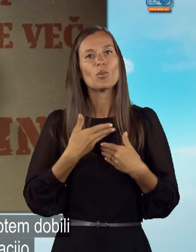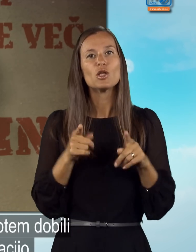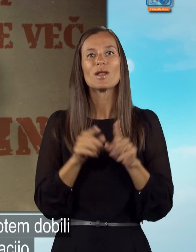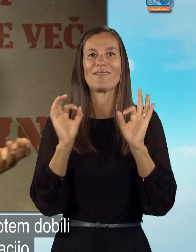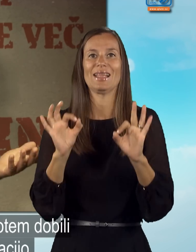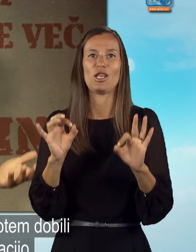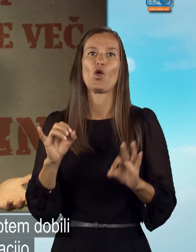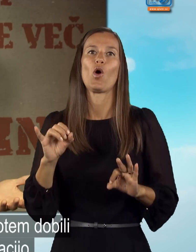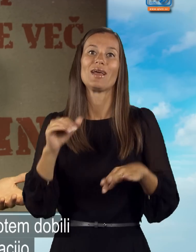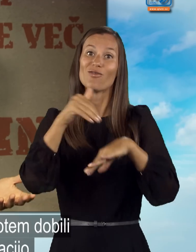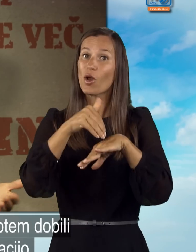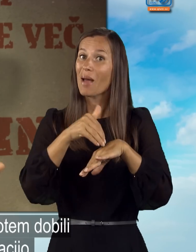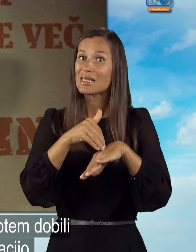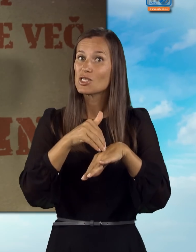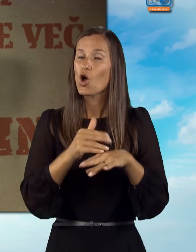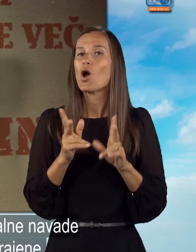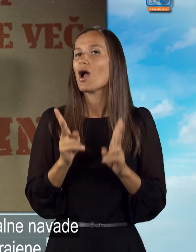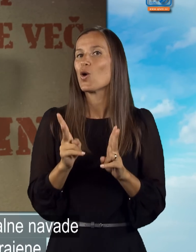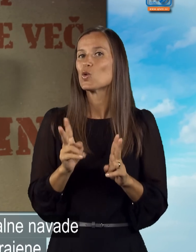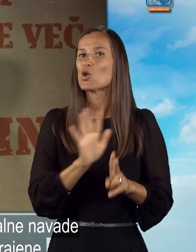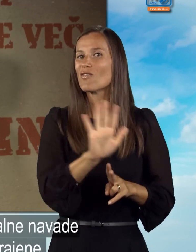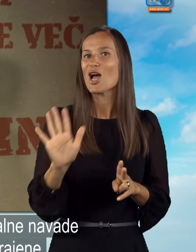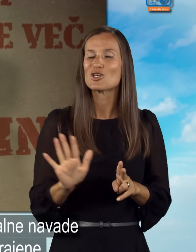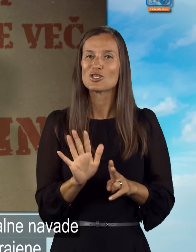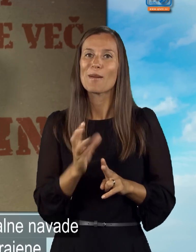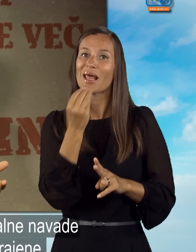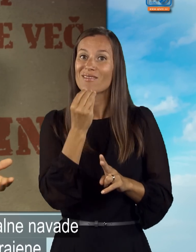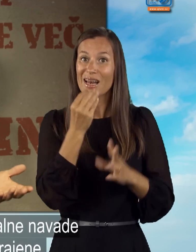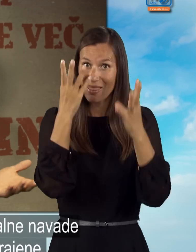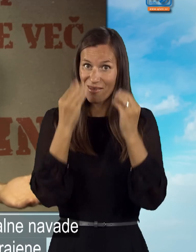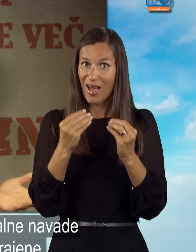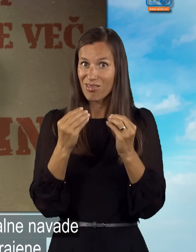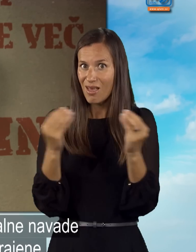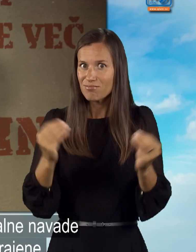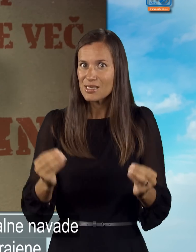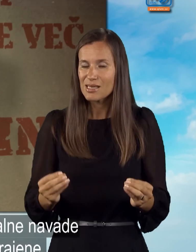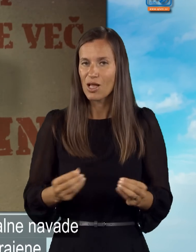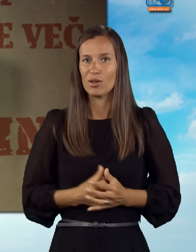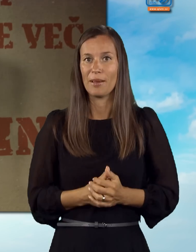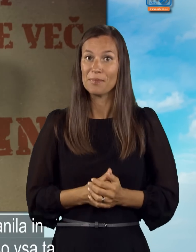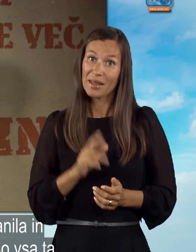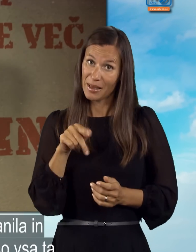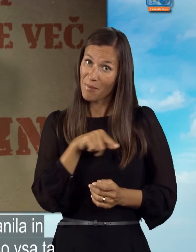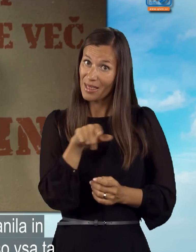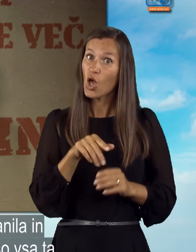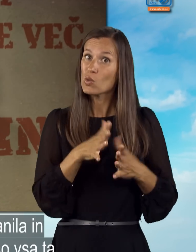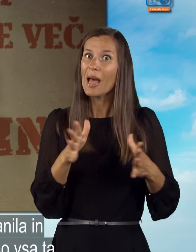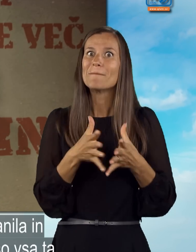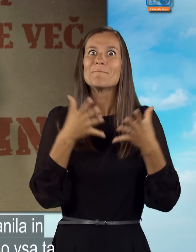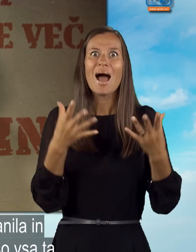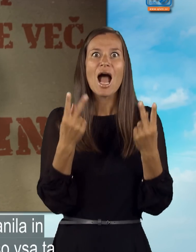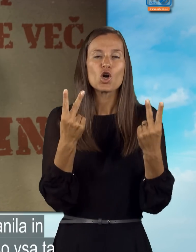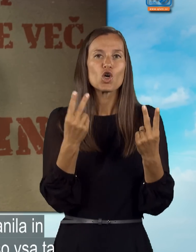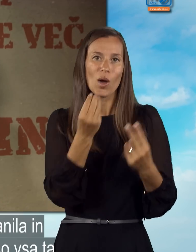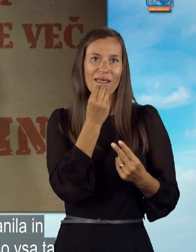potem dobili tudi kvalitetno informacijo, kako so vaše prehranjevalne navade pravzaprav sploh zgrajene. Imate vsa